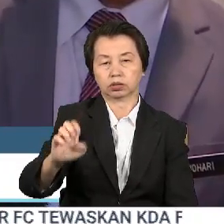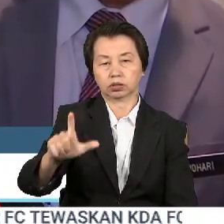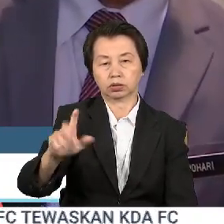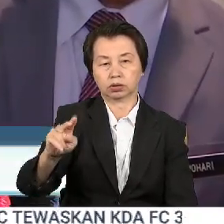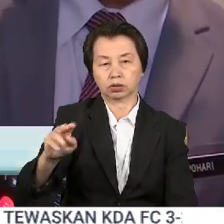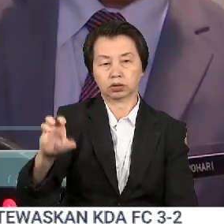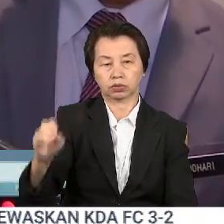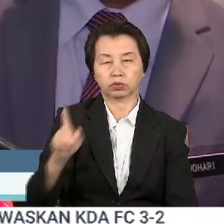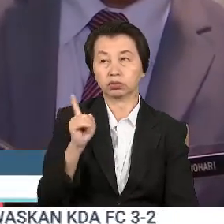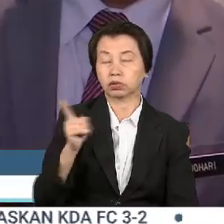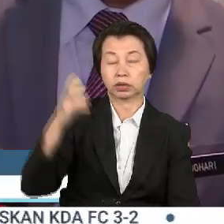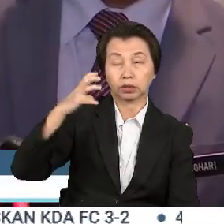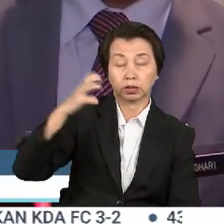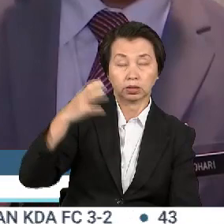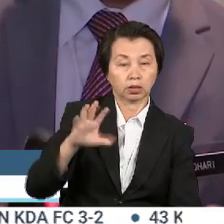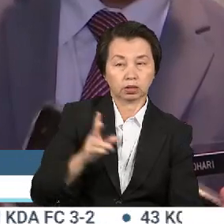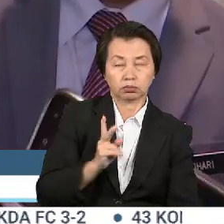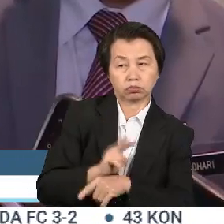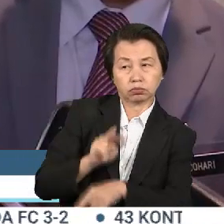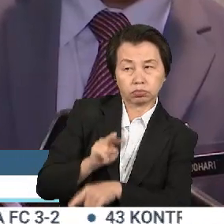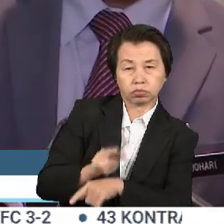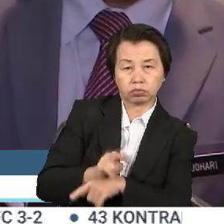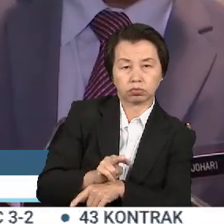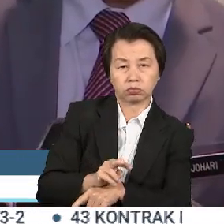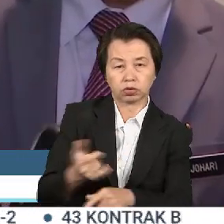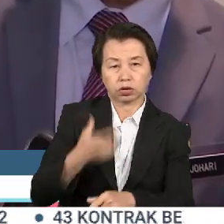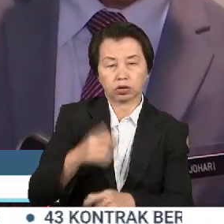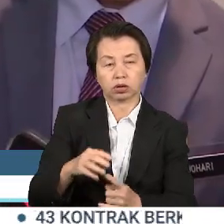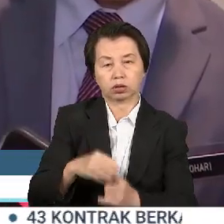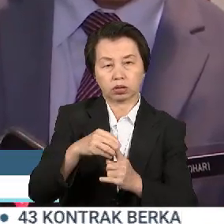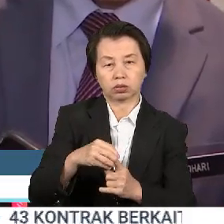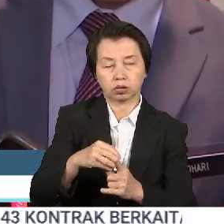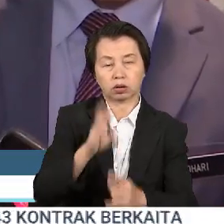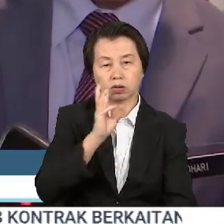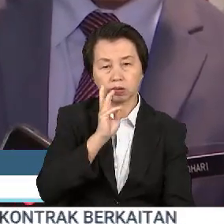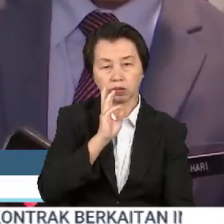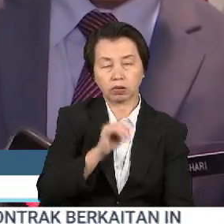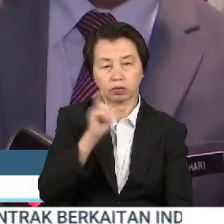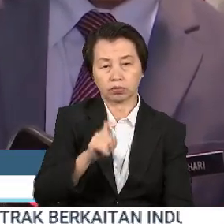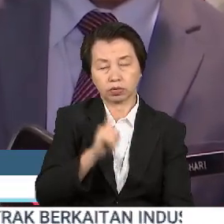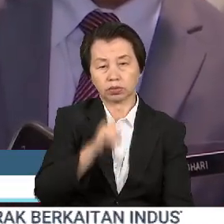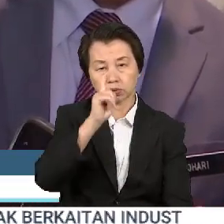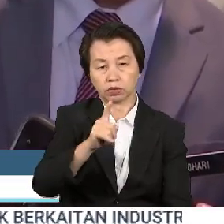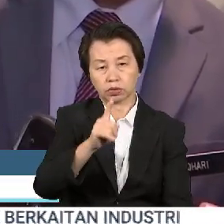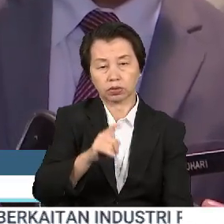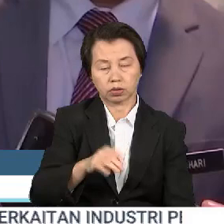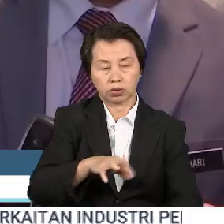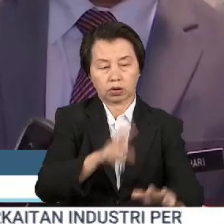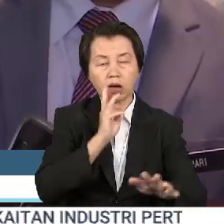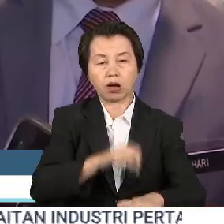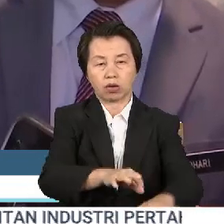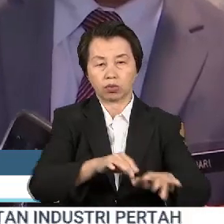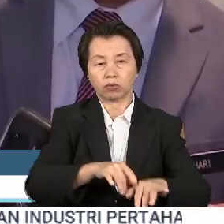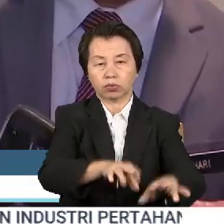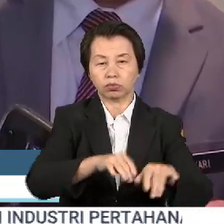pemantauan yang agak rapi lah, terutamanya untuk KADA dan MADA dan juga AIDA. Kita kena pastikan saliran air adalah